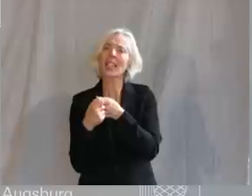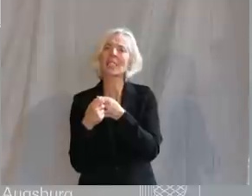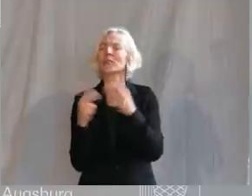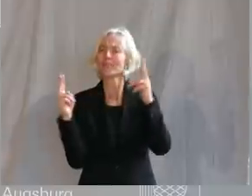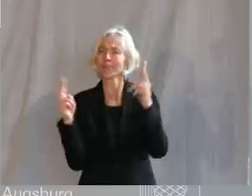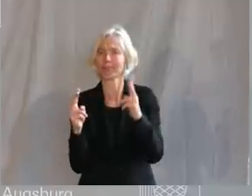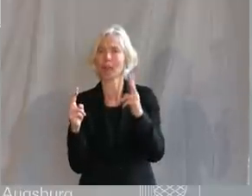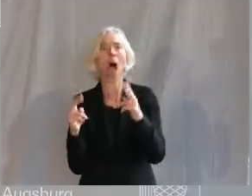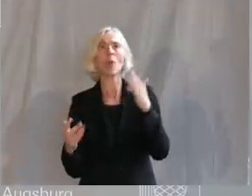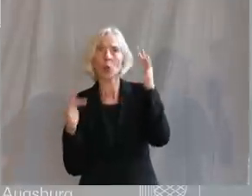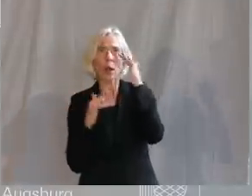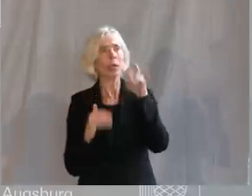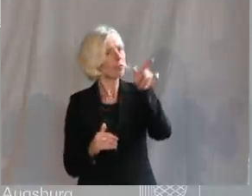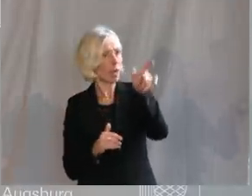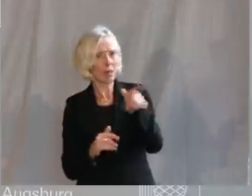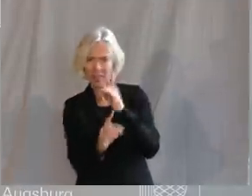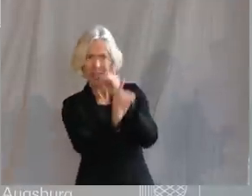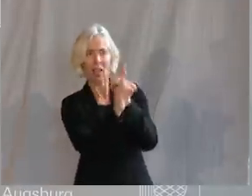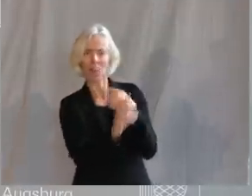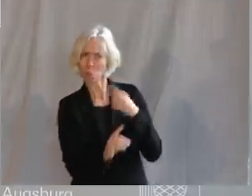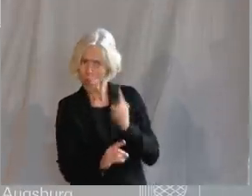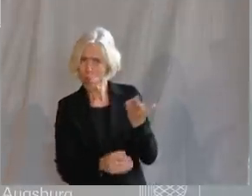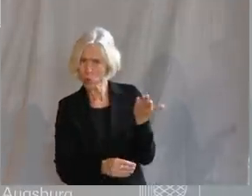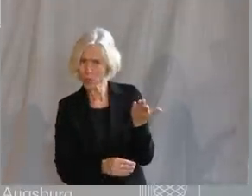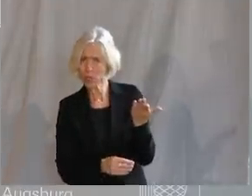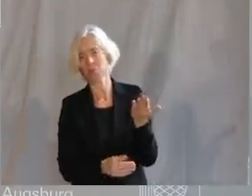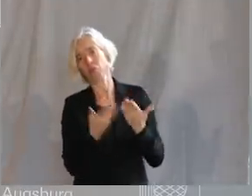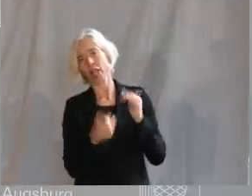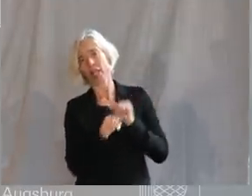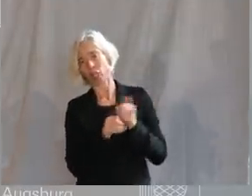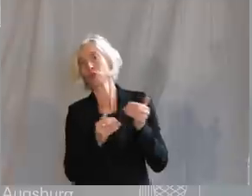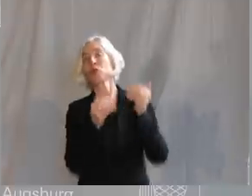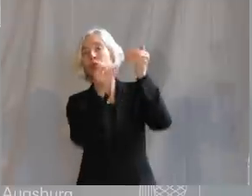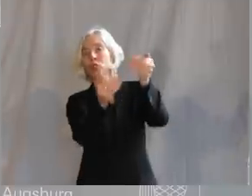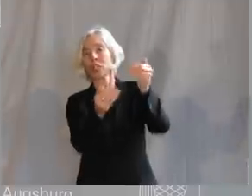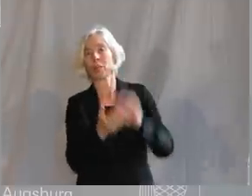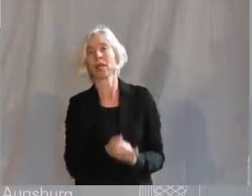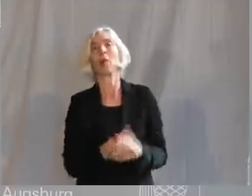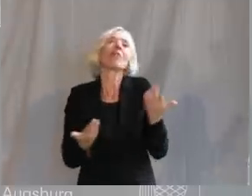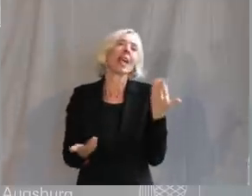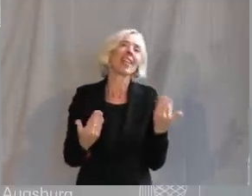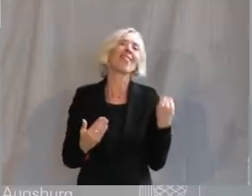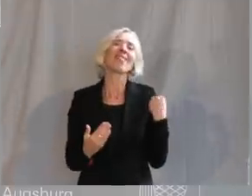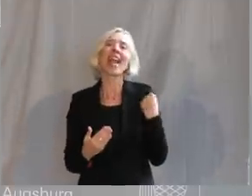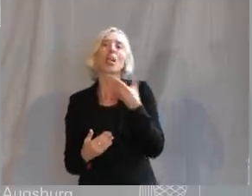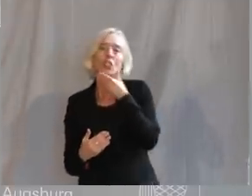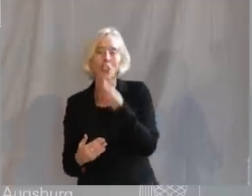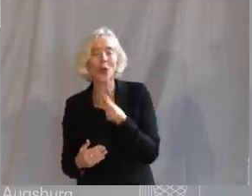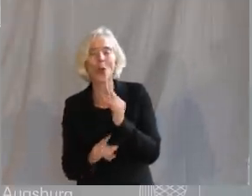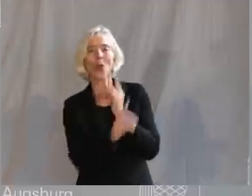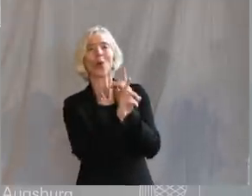wohin, kann man es vielleicht auch verschieben, wäre es vielleicht nett, wenn man jemanden trifft, geht mir auch so, aber es ist nicht wirklich